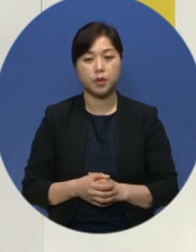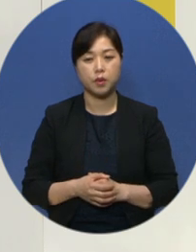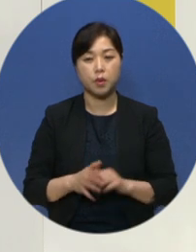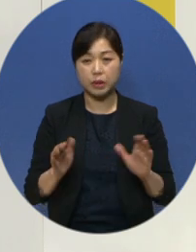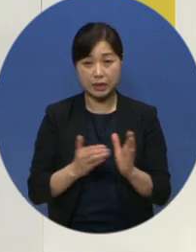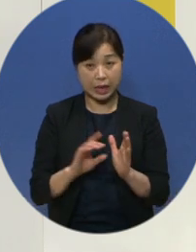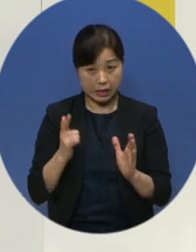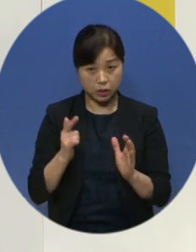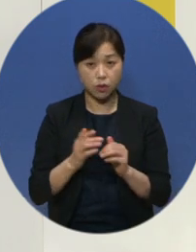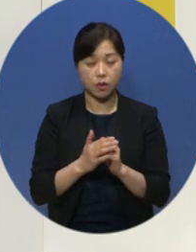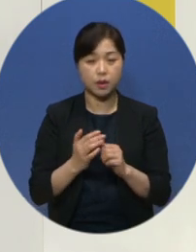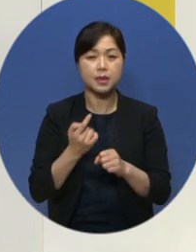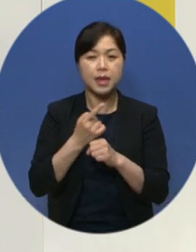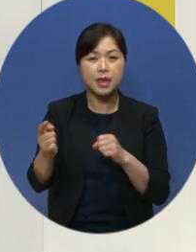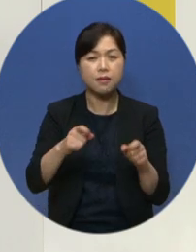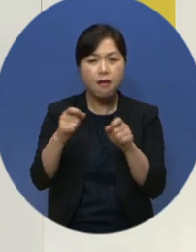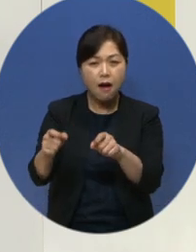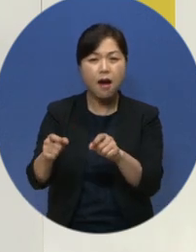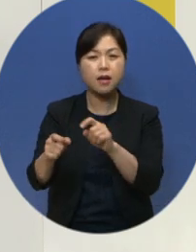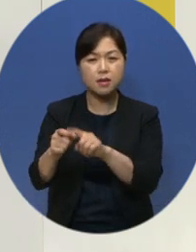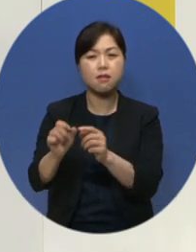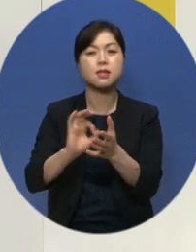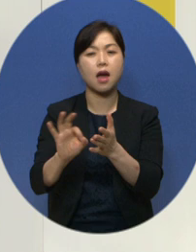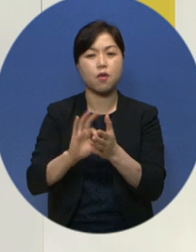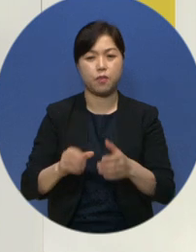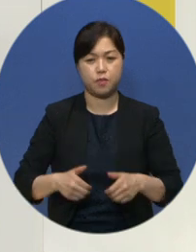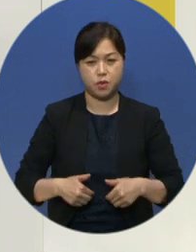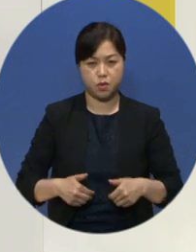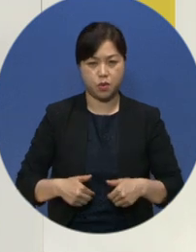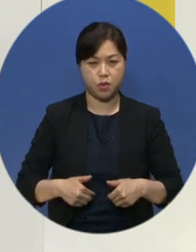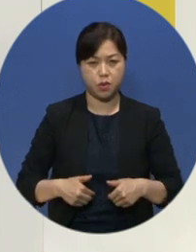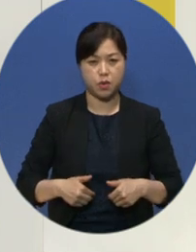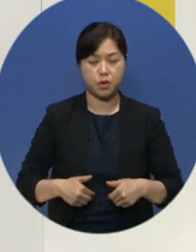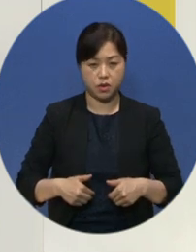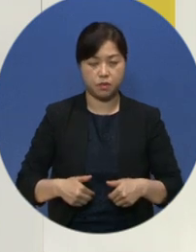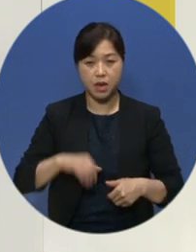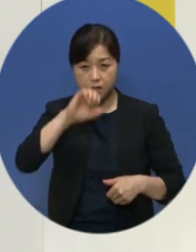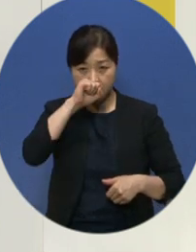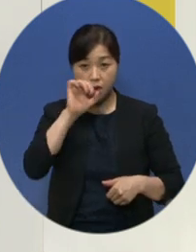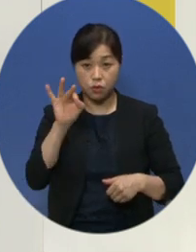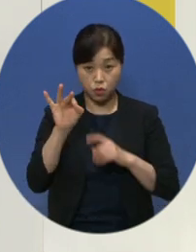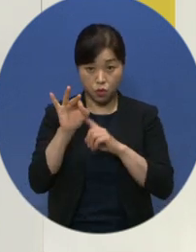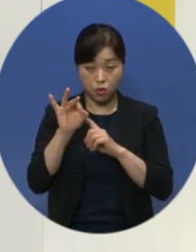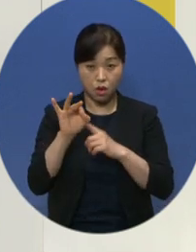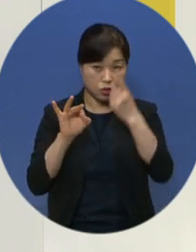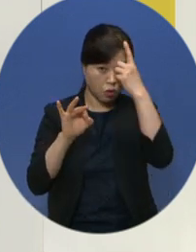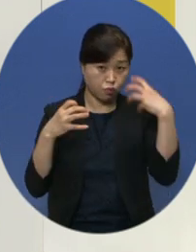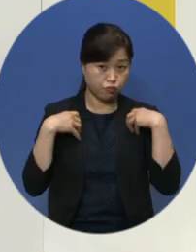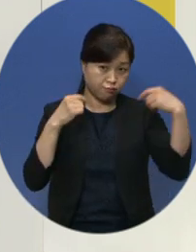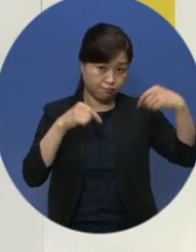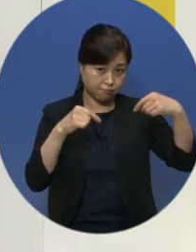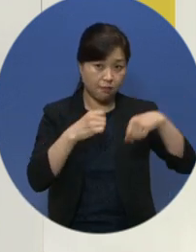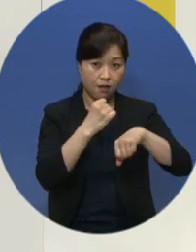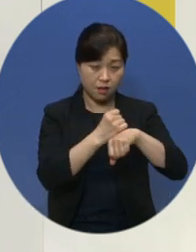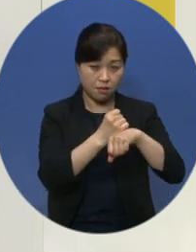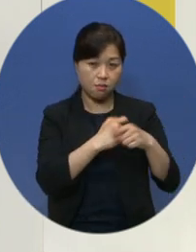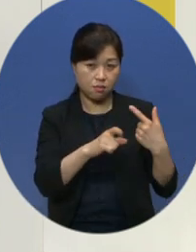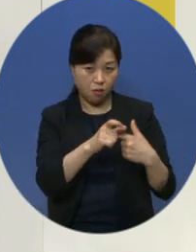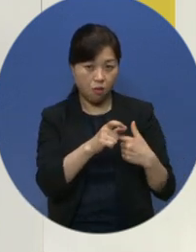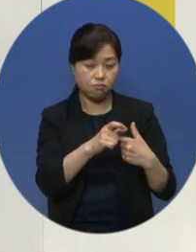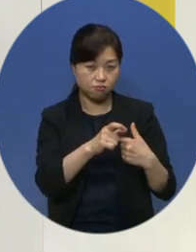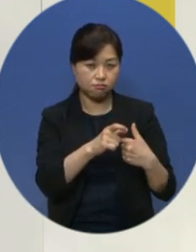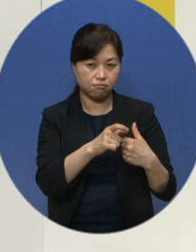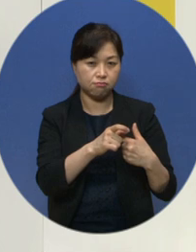해야 되기 때문에 그런 예산 부쩍 인 부분들은 정부 하고 협의를 해서 더 보강을 하고